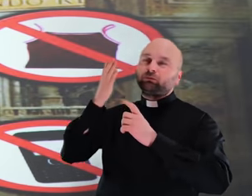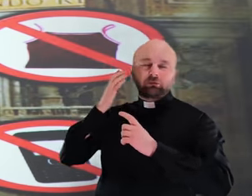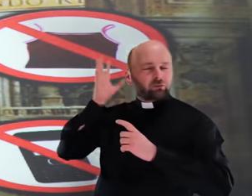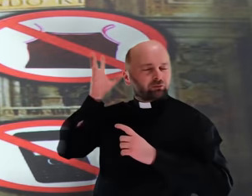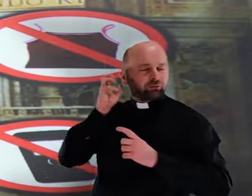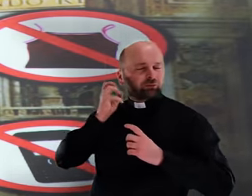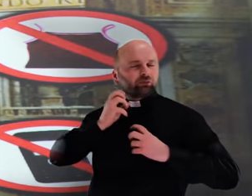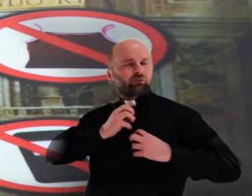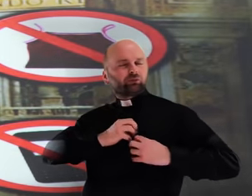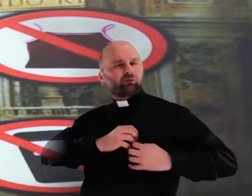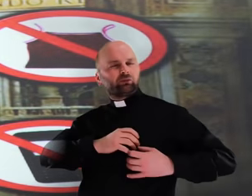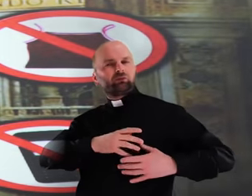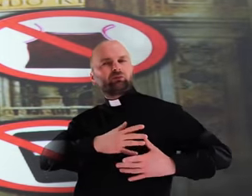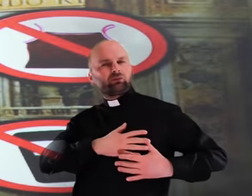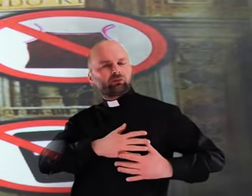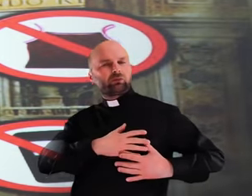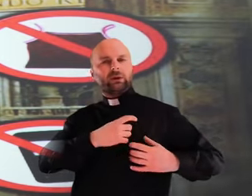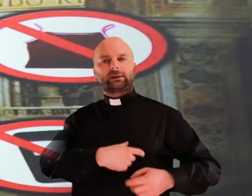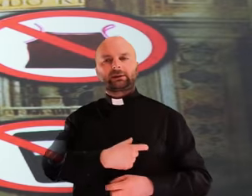do naszych serc.